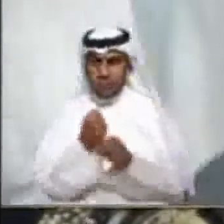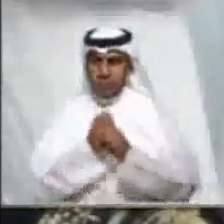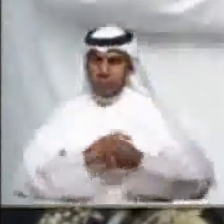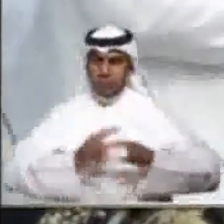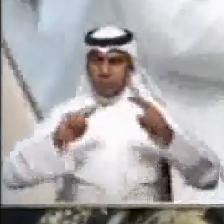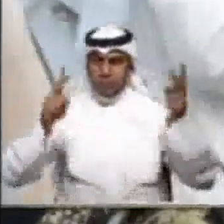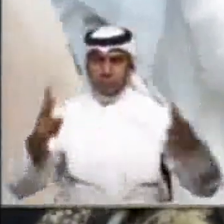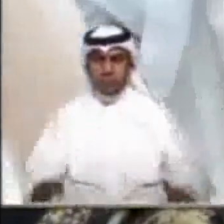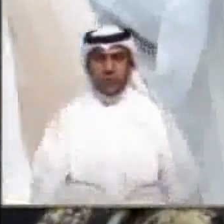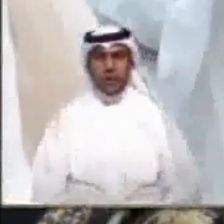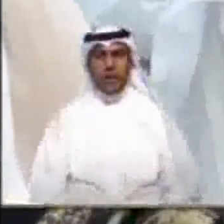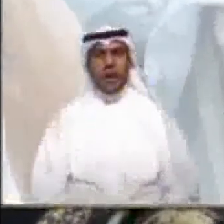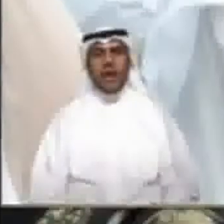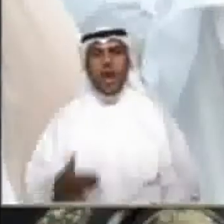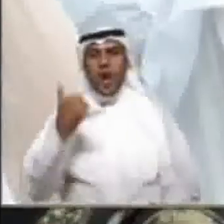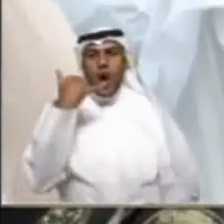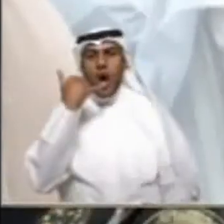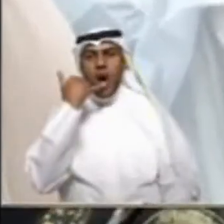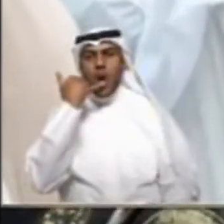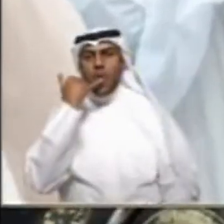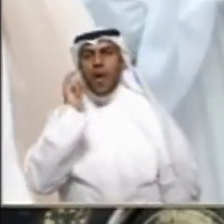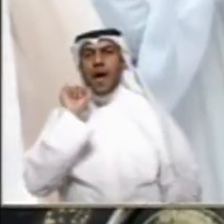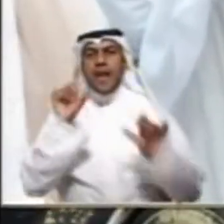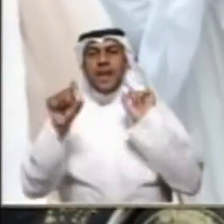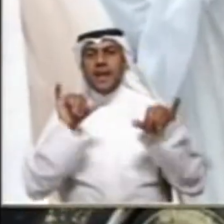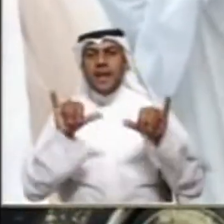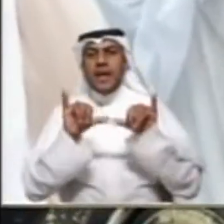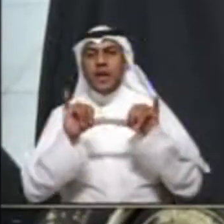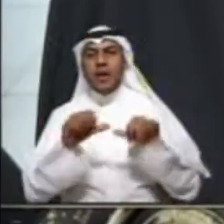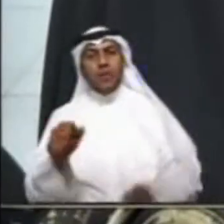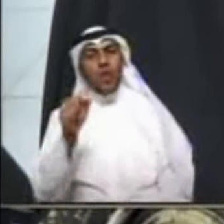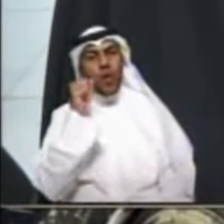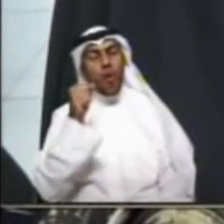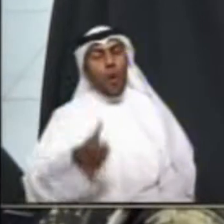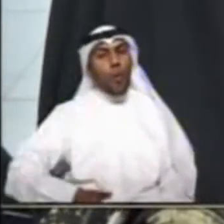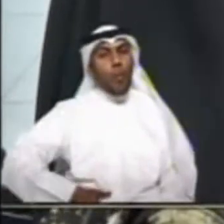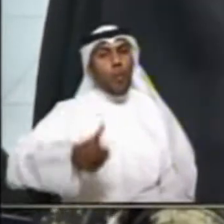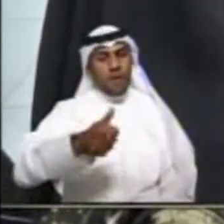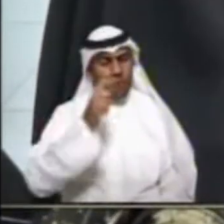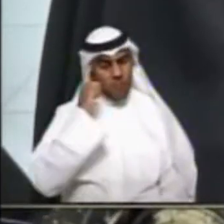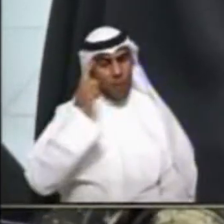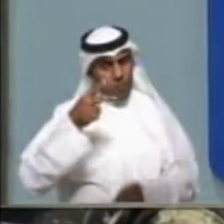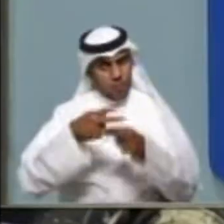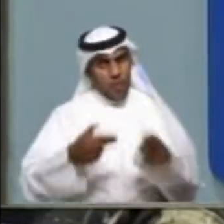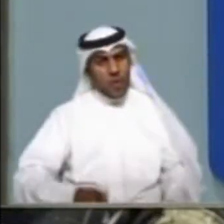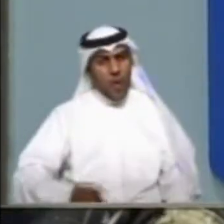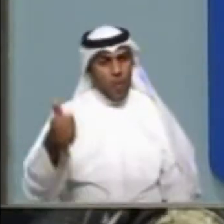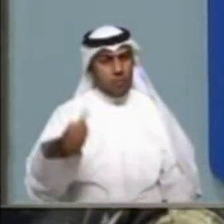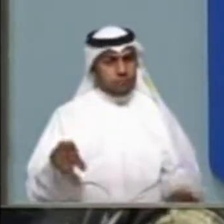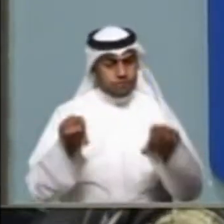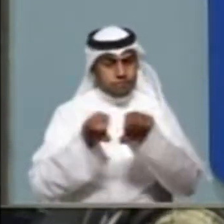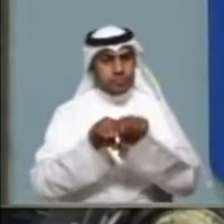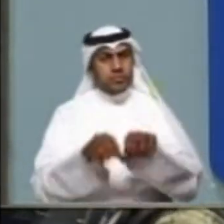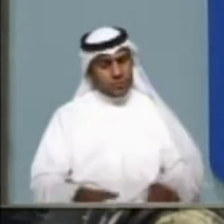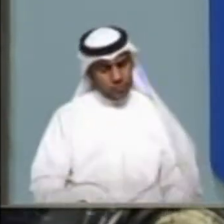الضوئية يعد من أهم المشاريع التي تتضمنها خطة التنمية للدولة، والذي يرمي بدوره نحو تحسين الخدمات الهاتفية